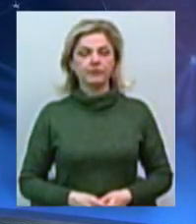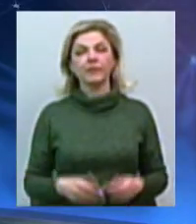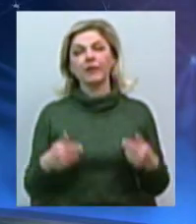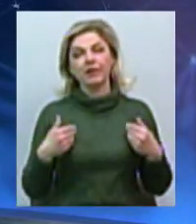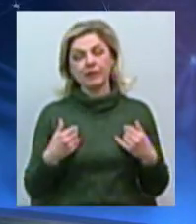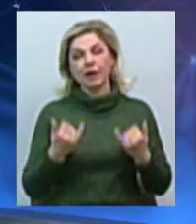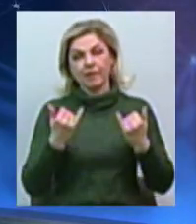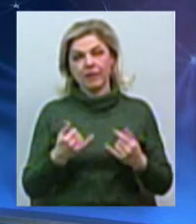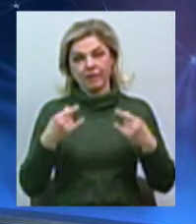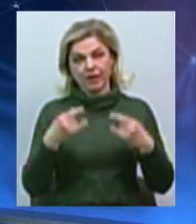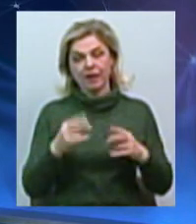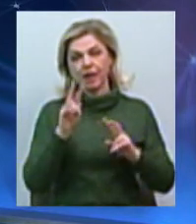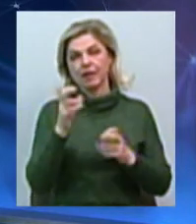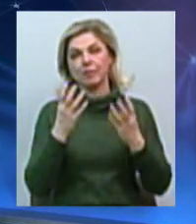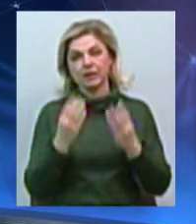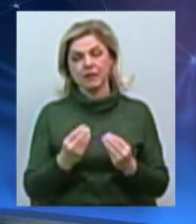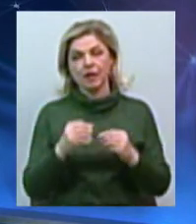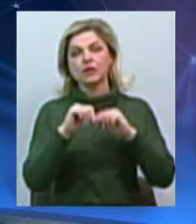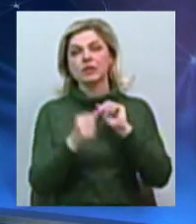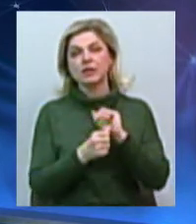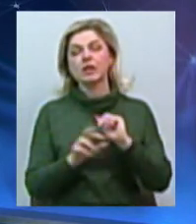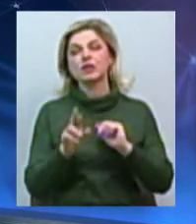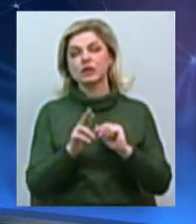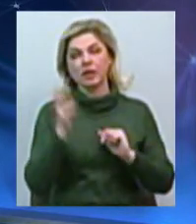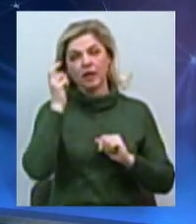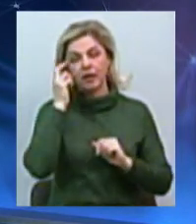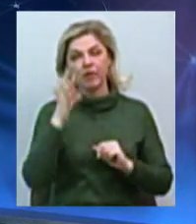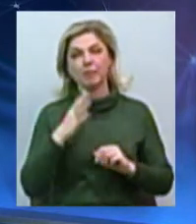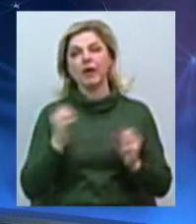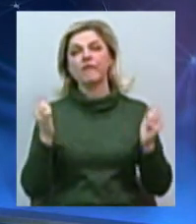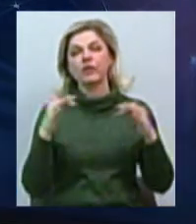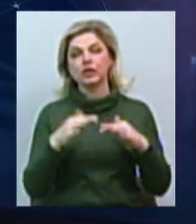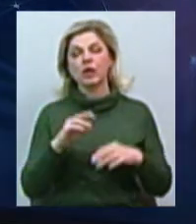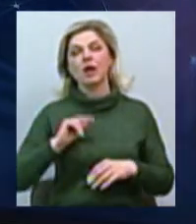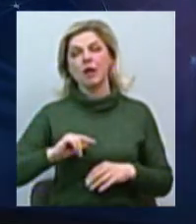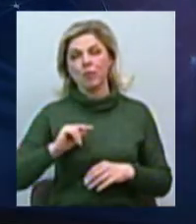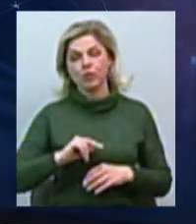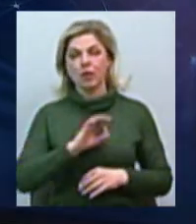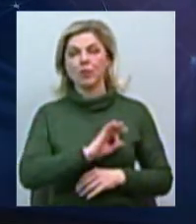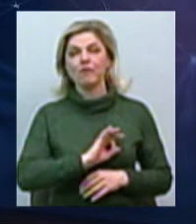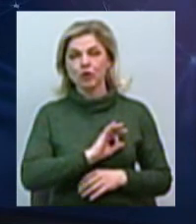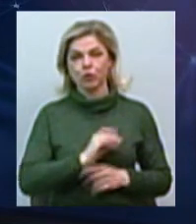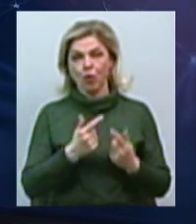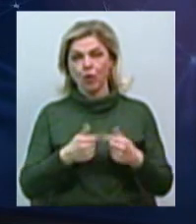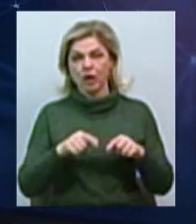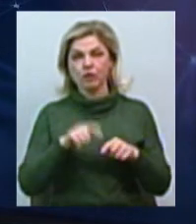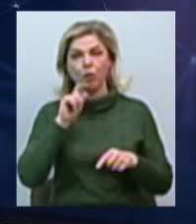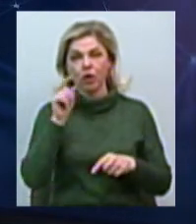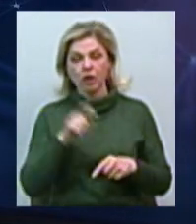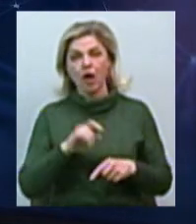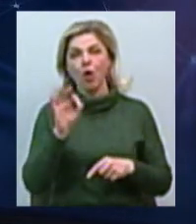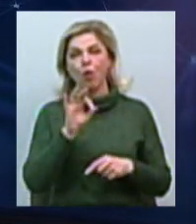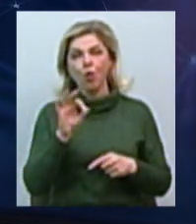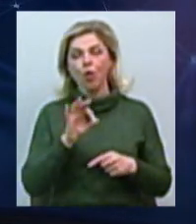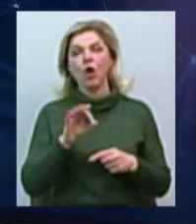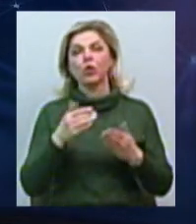Вітаю в прямому ефірі «Тема дня». 16 січня в Києві відбулося віче представників профспілкових організацій України, викликане проєктом